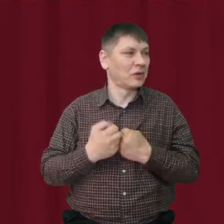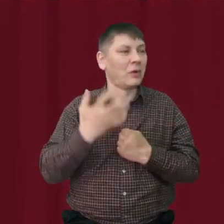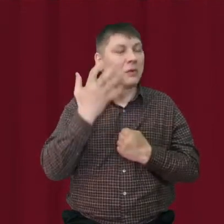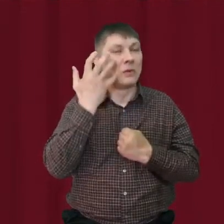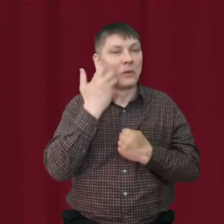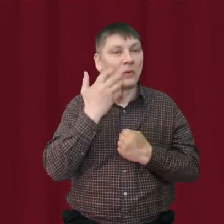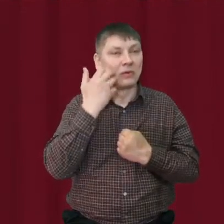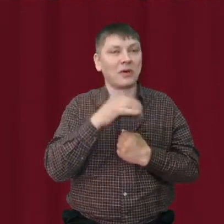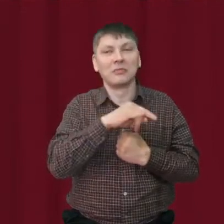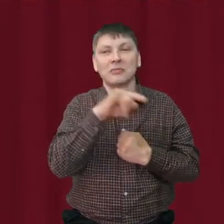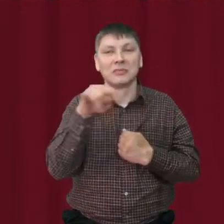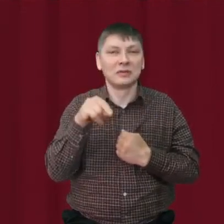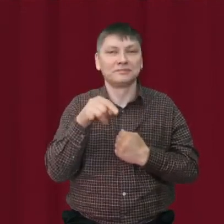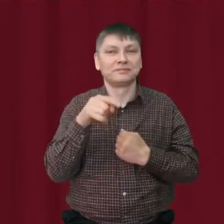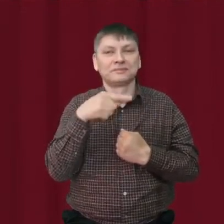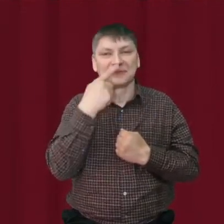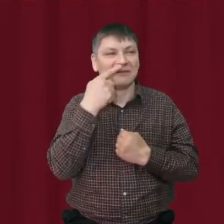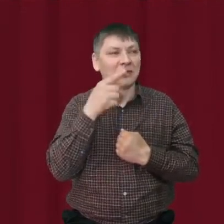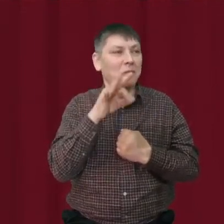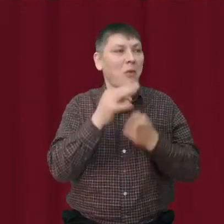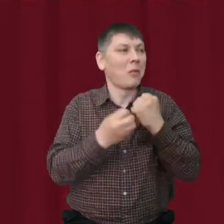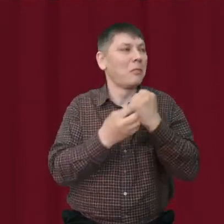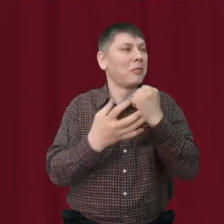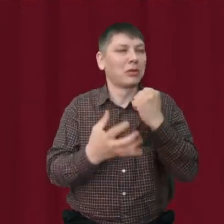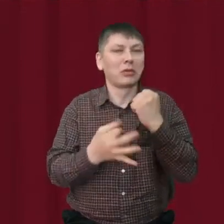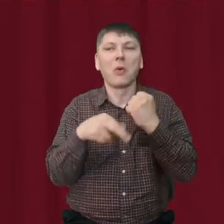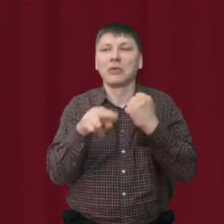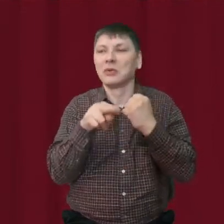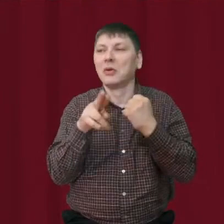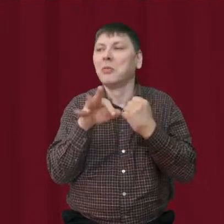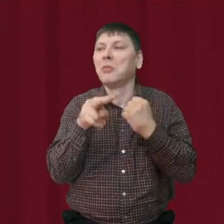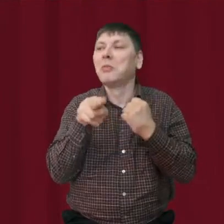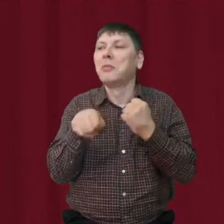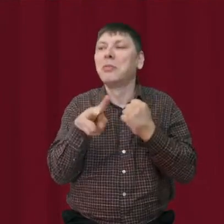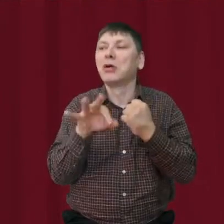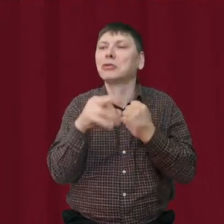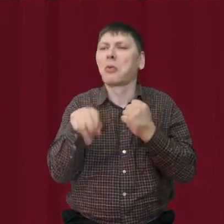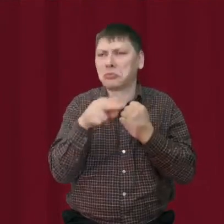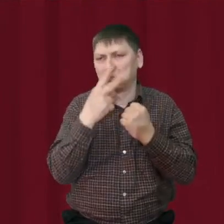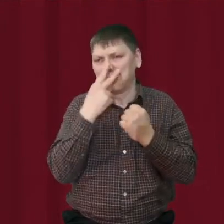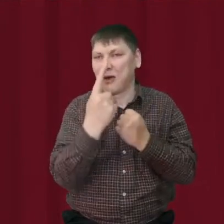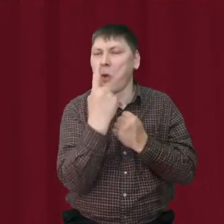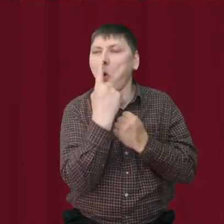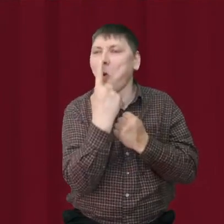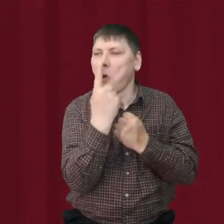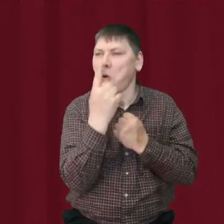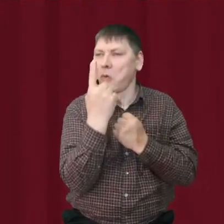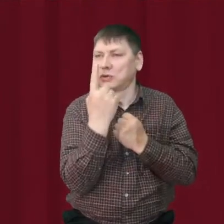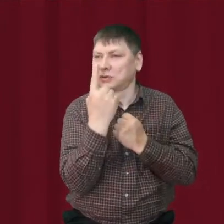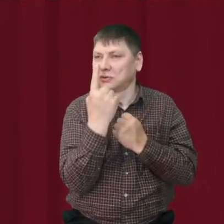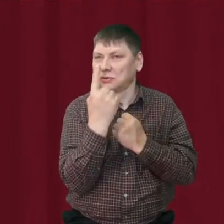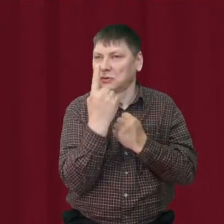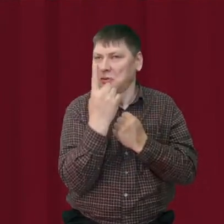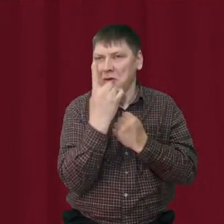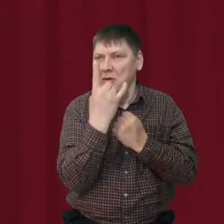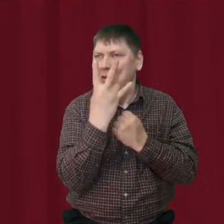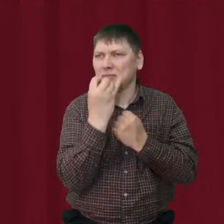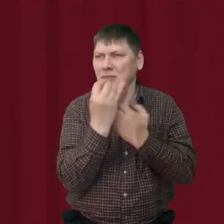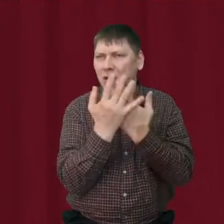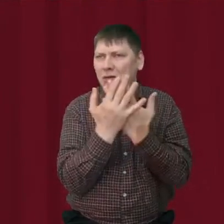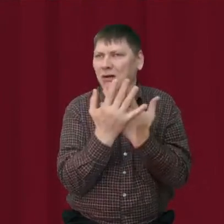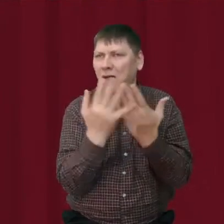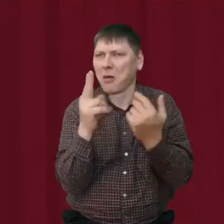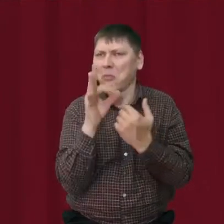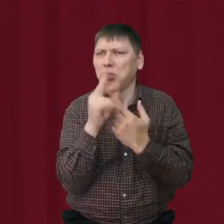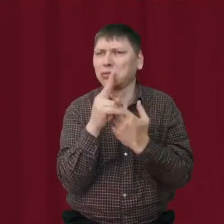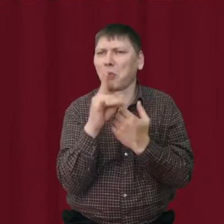Когда мы говорим о плоде, здесь используется слово в единственном числе, подчеркивающее и показывающее, что это не